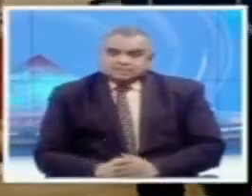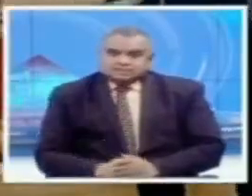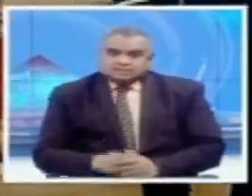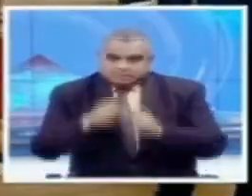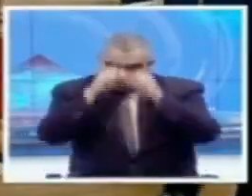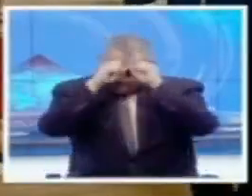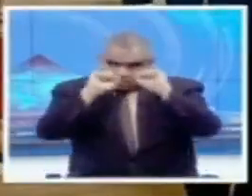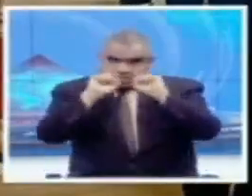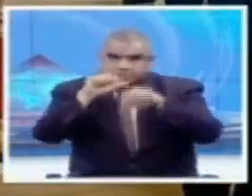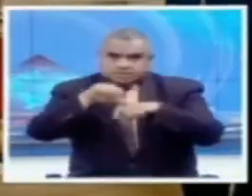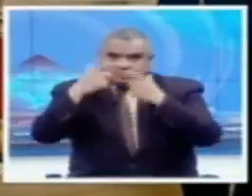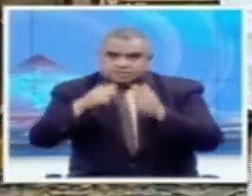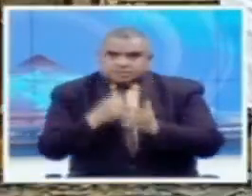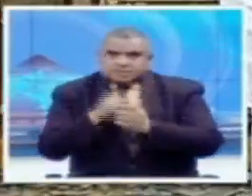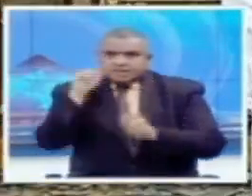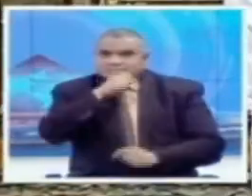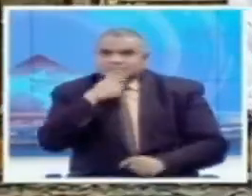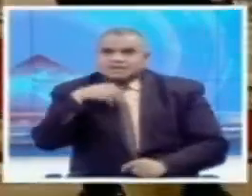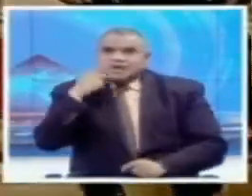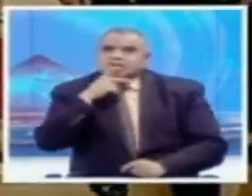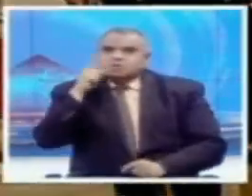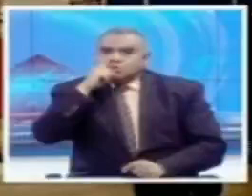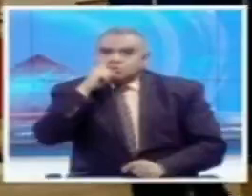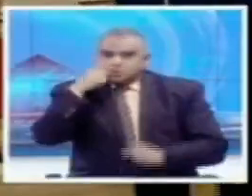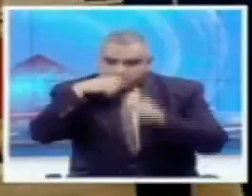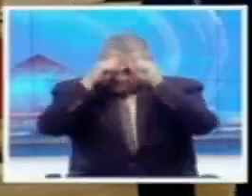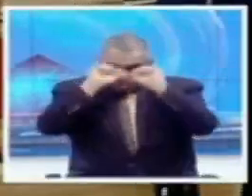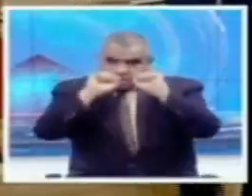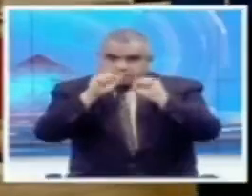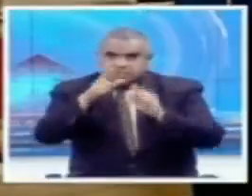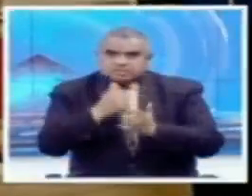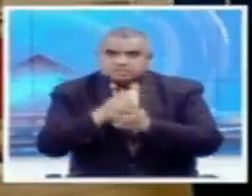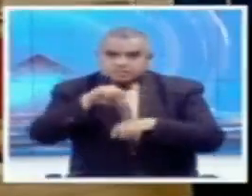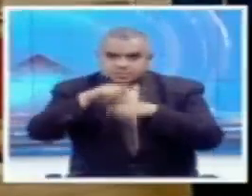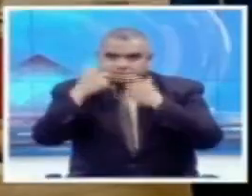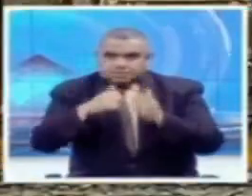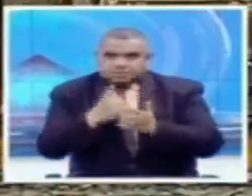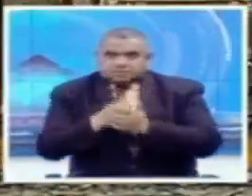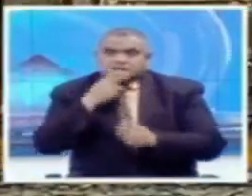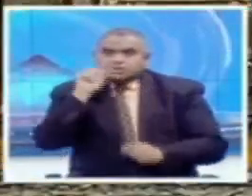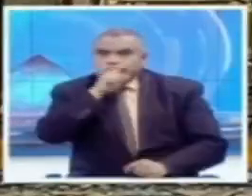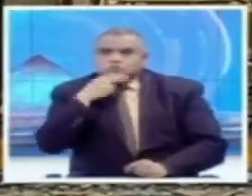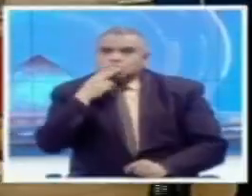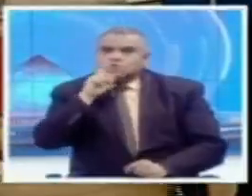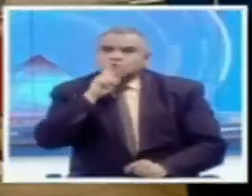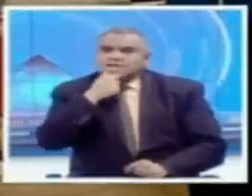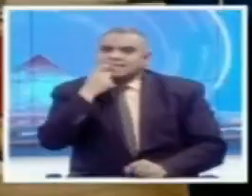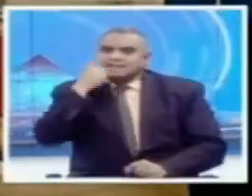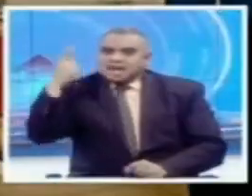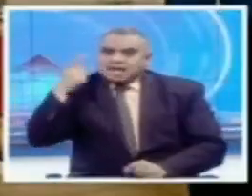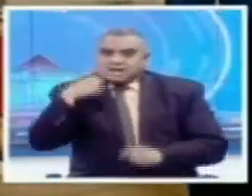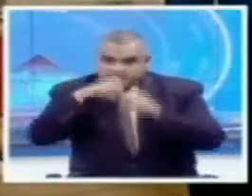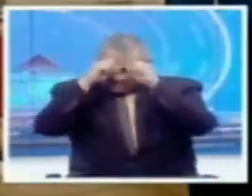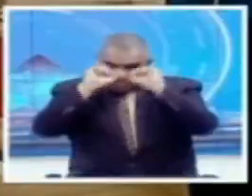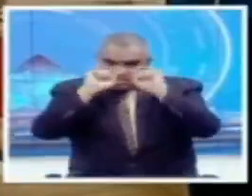سعادة سفير جمهورية سيراليون، سعادة سفيرة الجمهورية السلوفاكية، سعادة